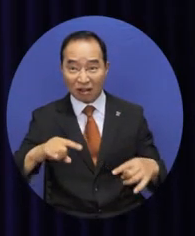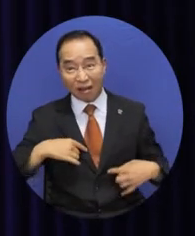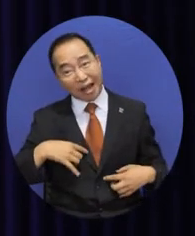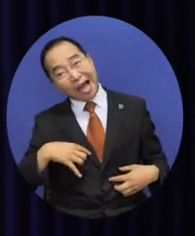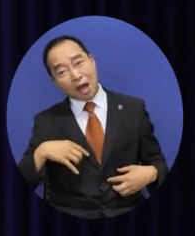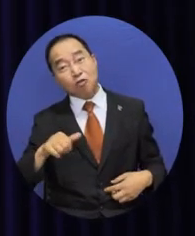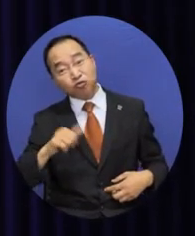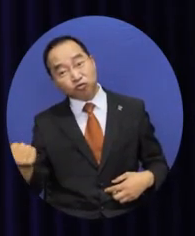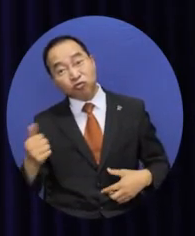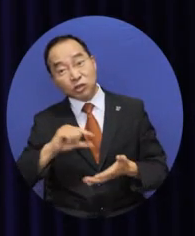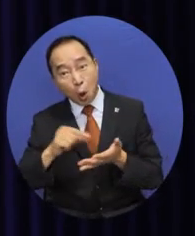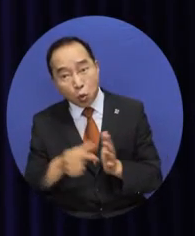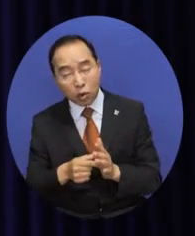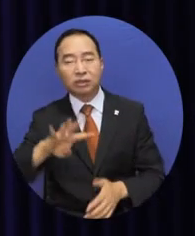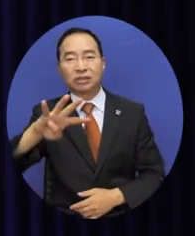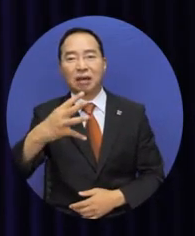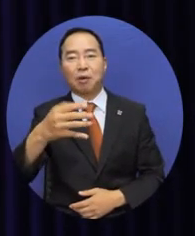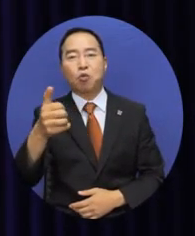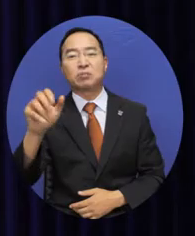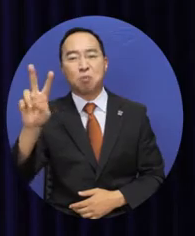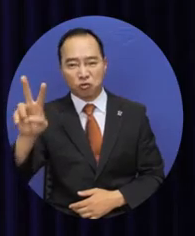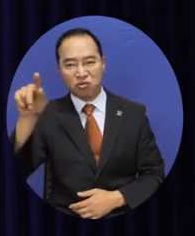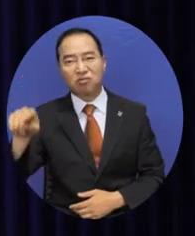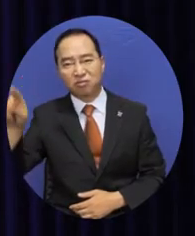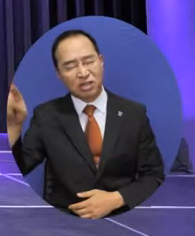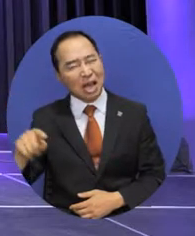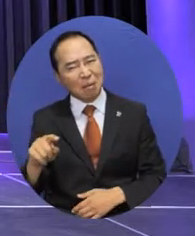실험 결과는 충격적이었습니다.